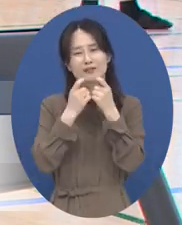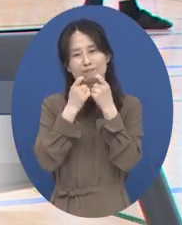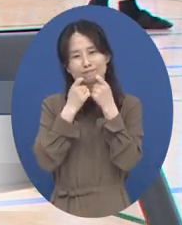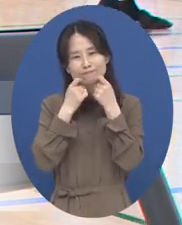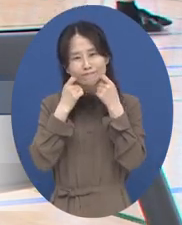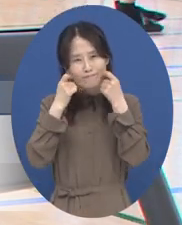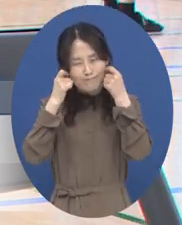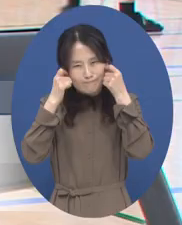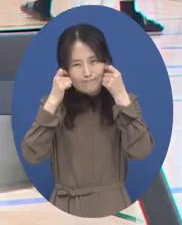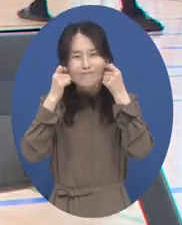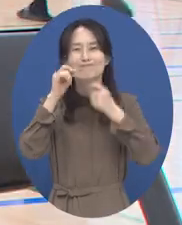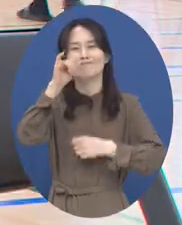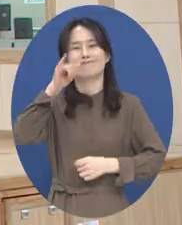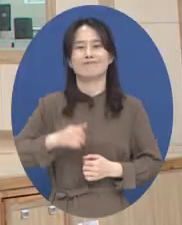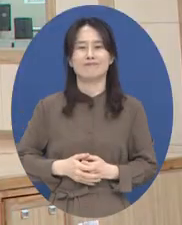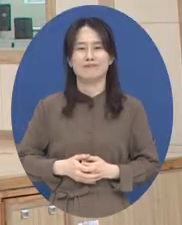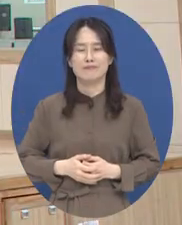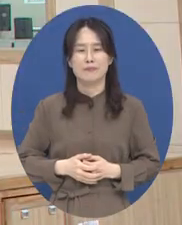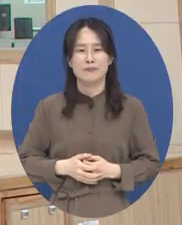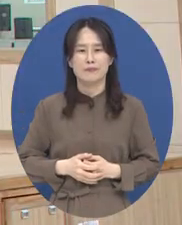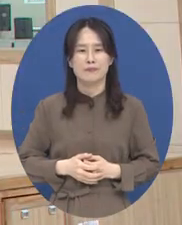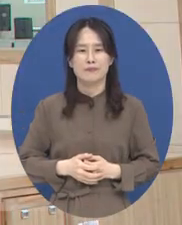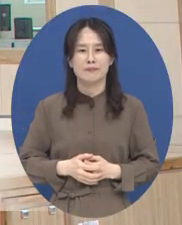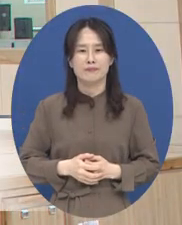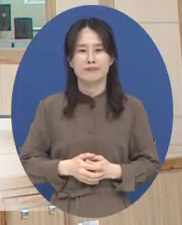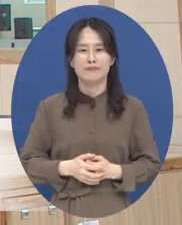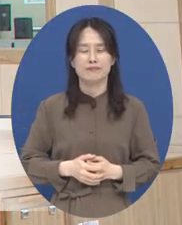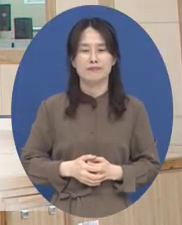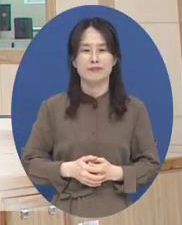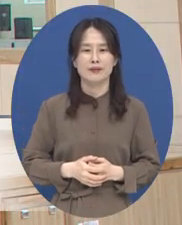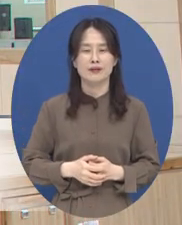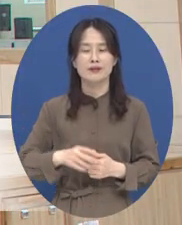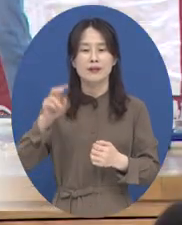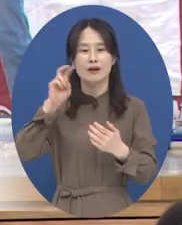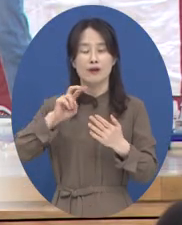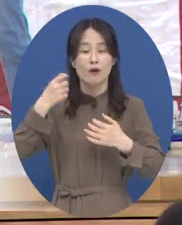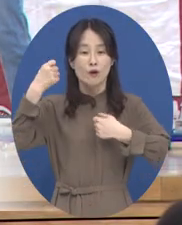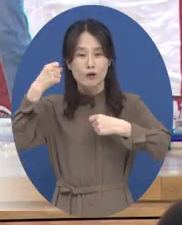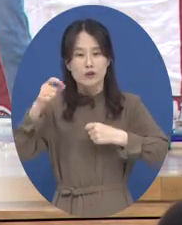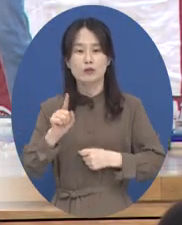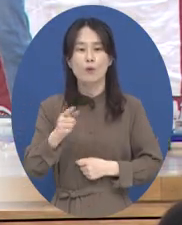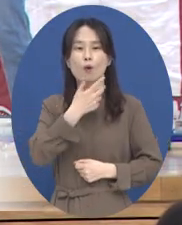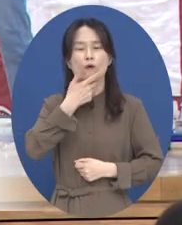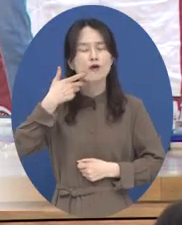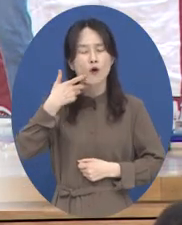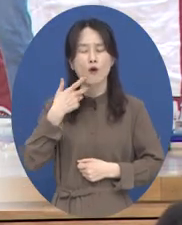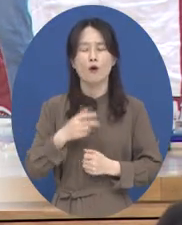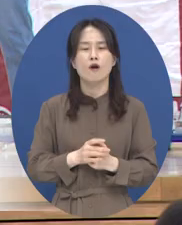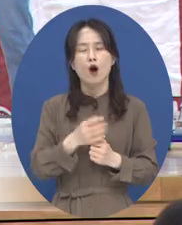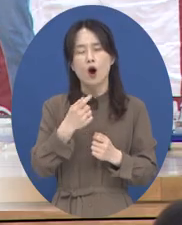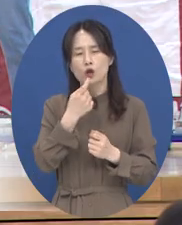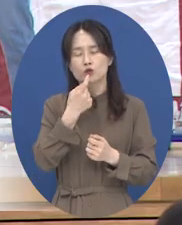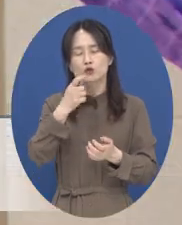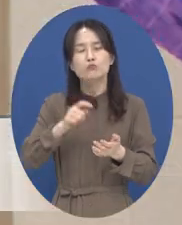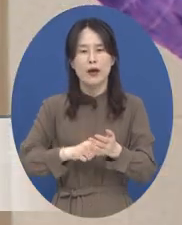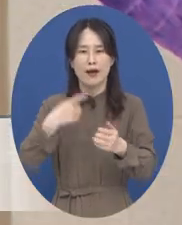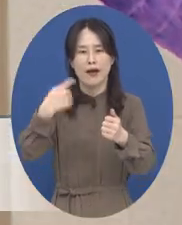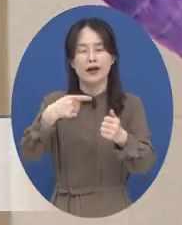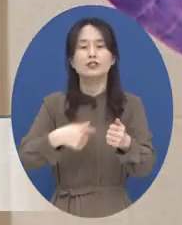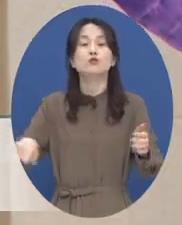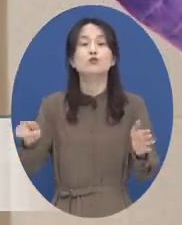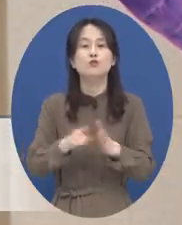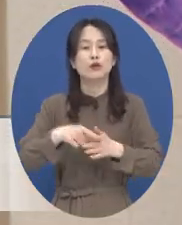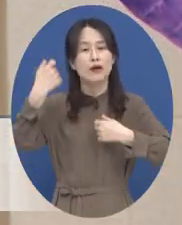살짝 무섭기도 하고 웃겼어요. 카니발 크라운은 학생들이 영어를 친숙하고 즐겁게 접할 수 있도록 만든 영어